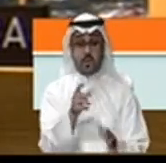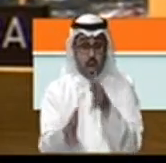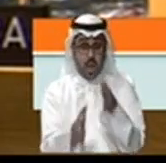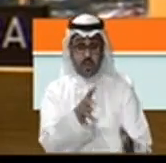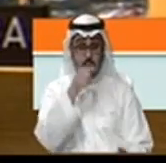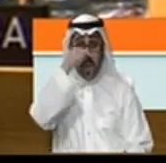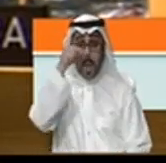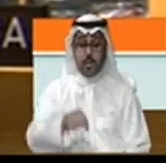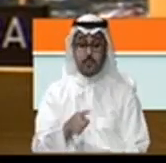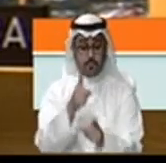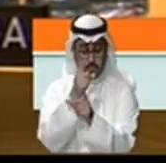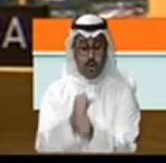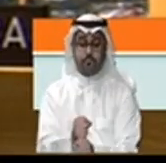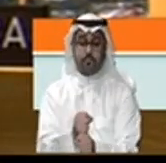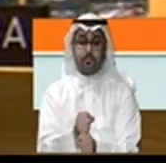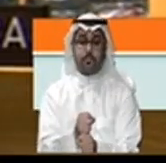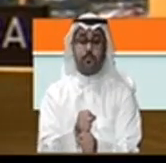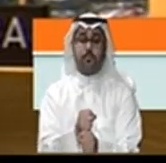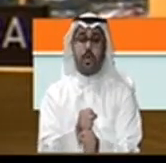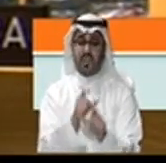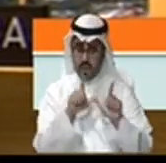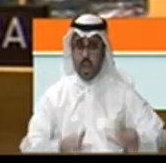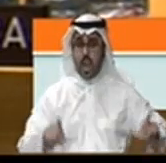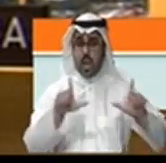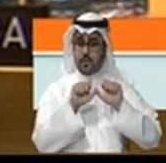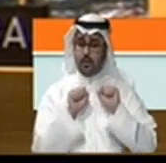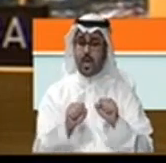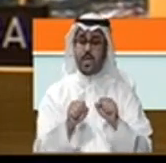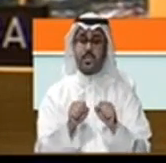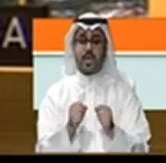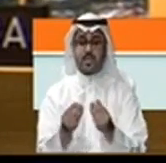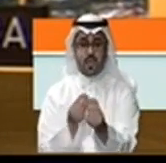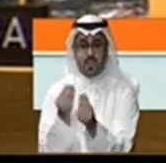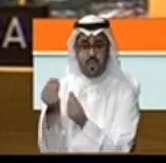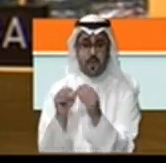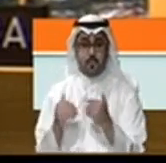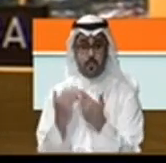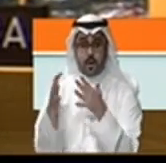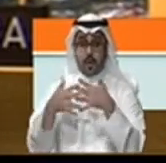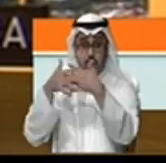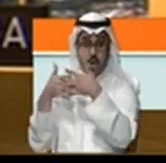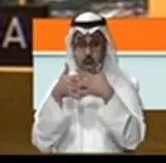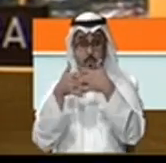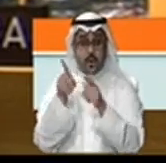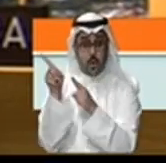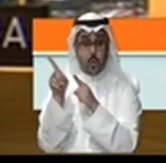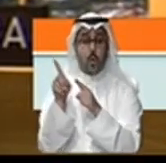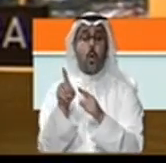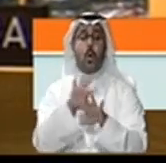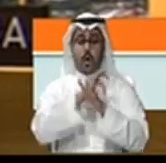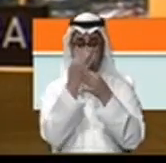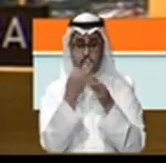حماية الأطفال التي أنشئت بموجب التفاهم مع الأمم المتحدة وضمن قيادة